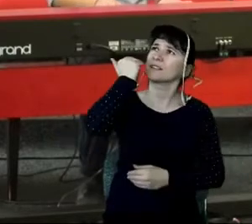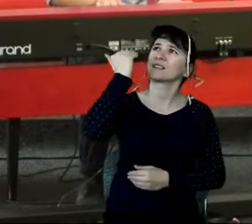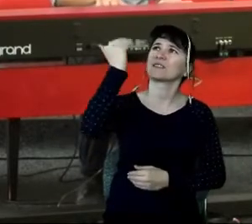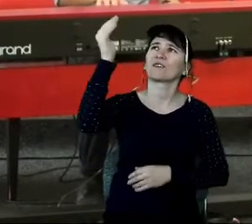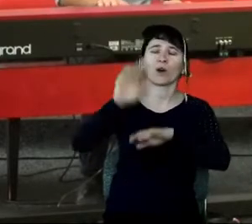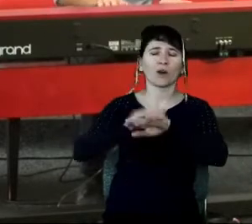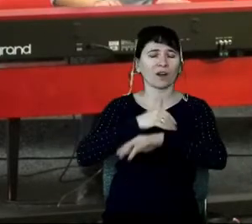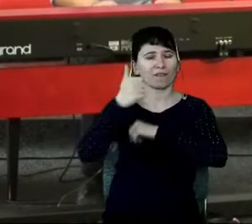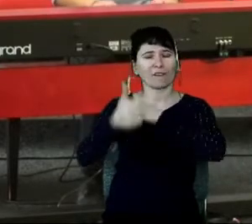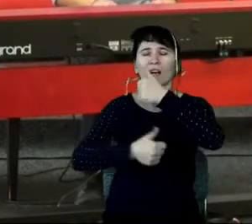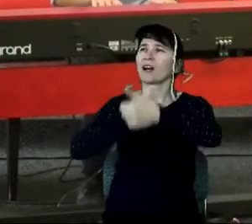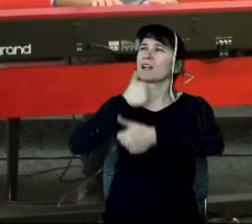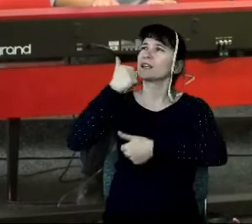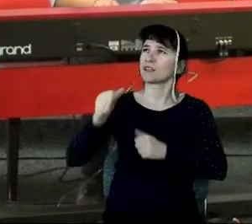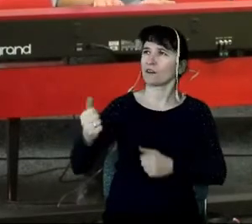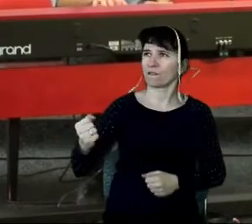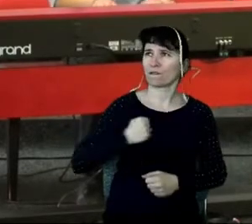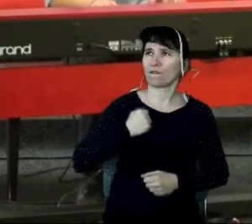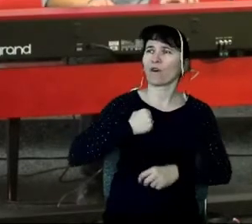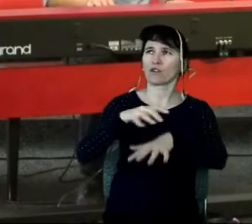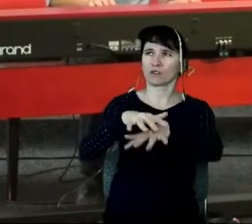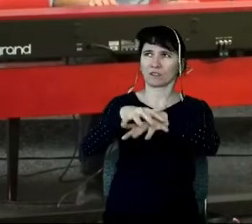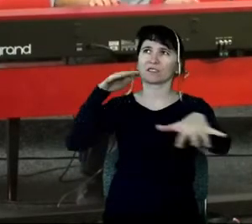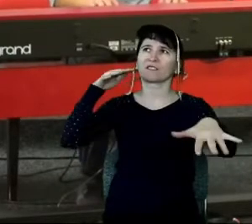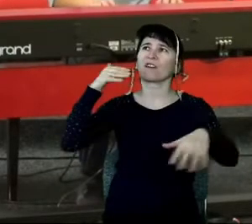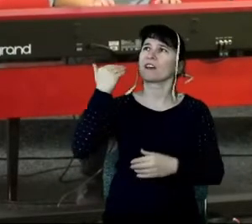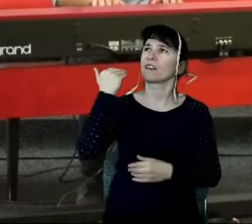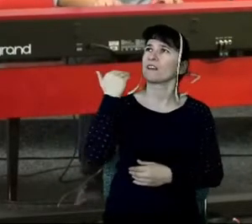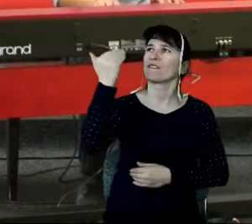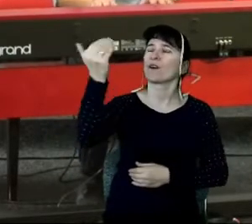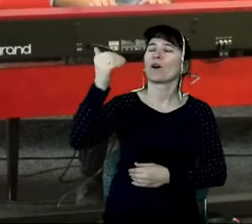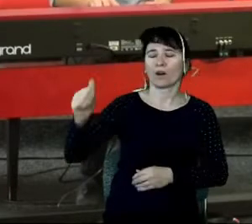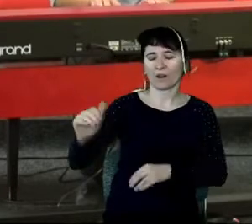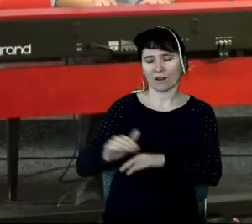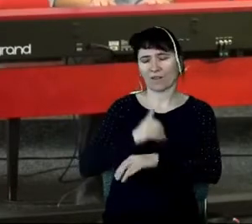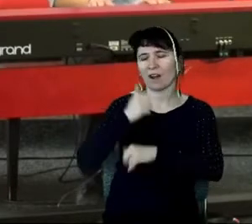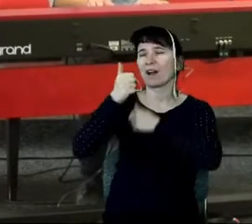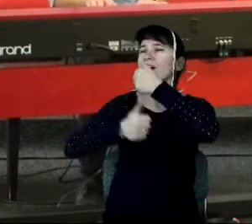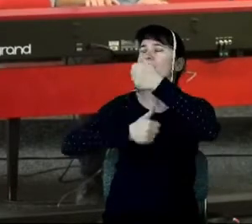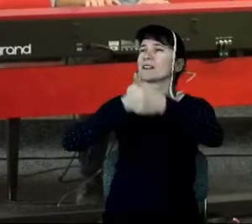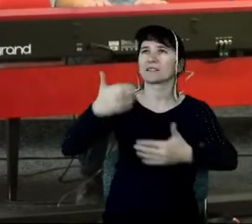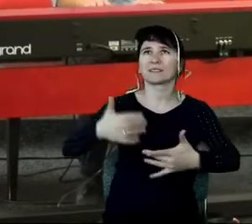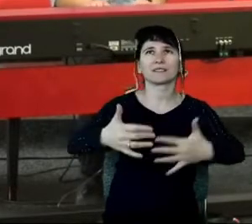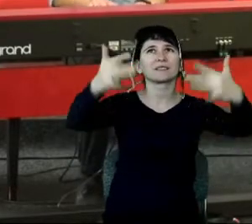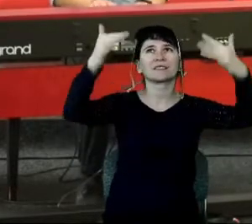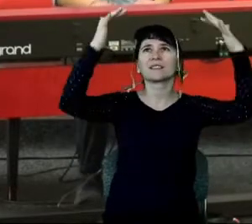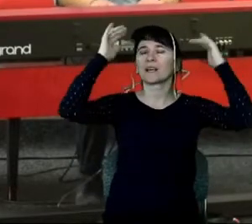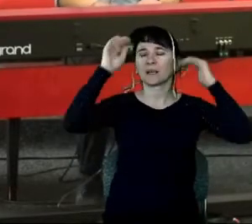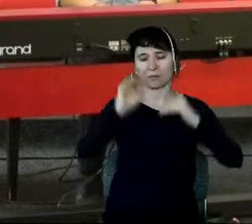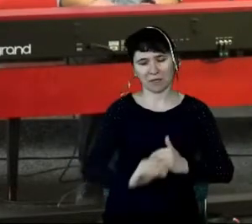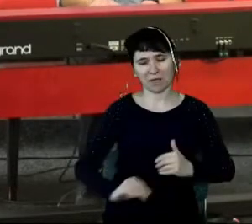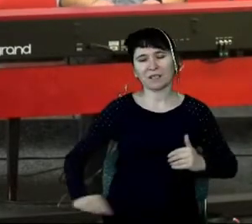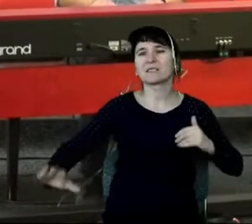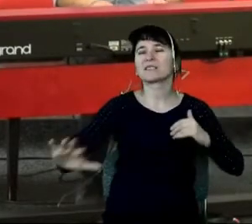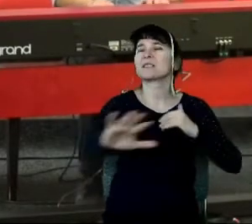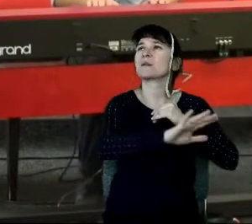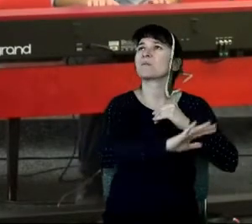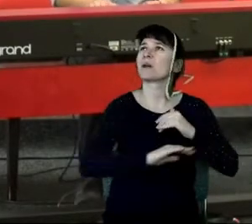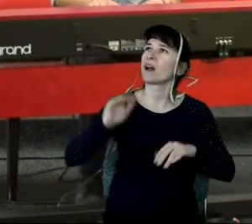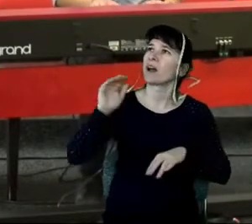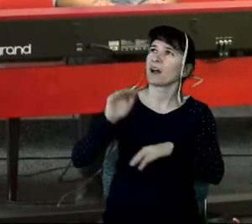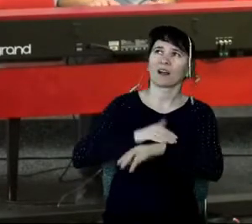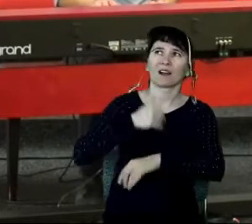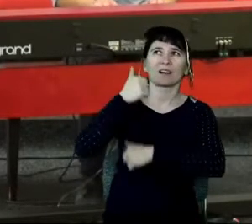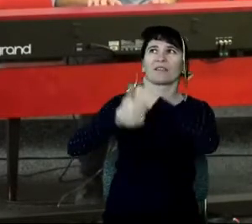Его, хвалите воин своего, хвалите небо и земля,